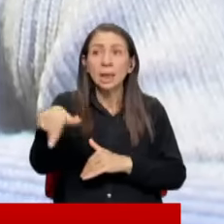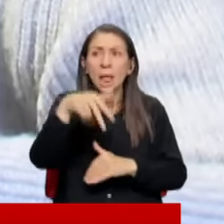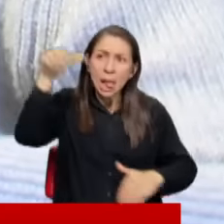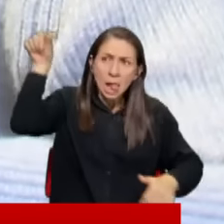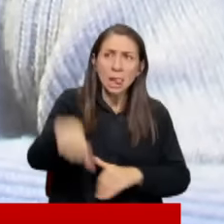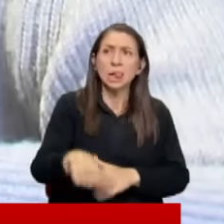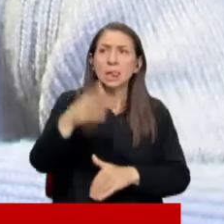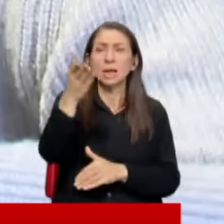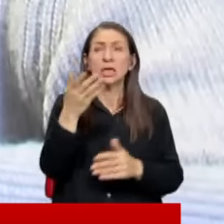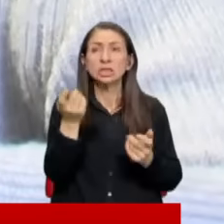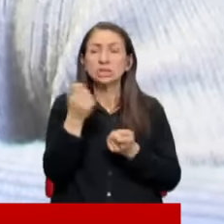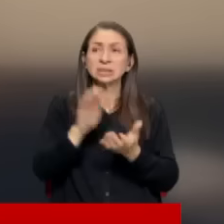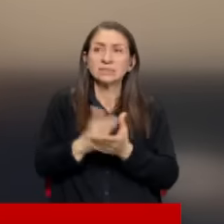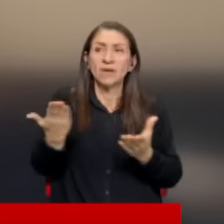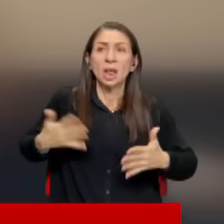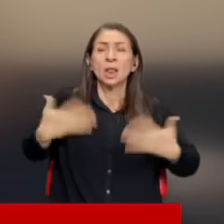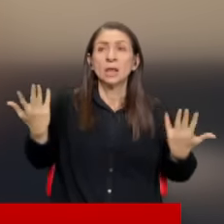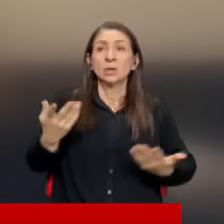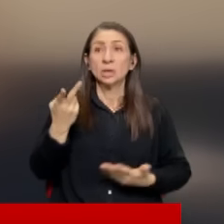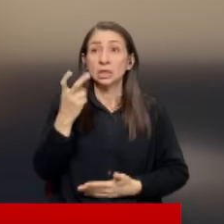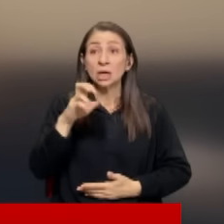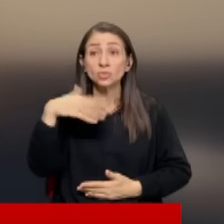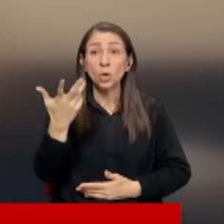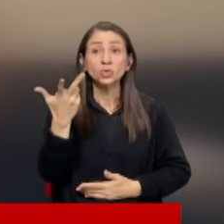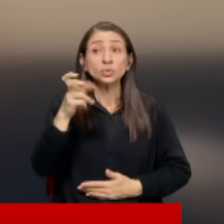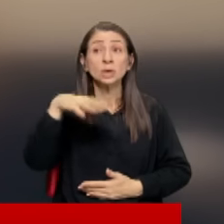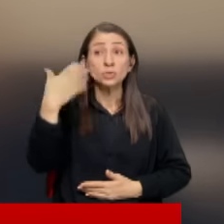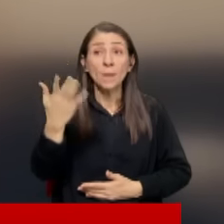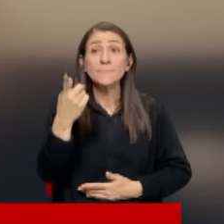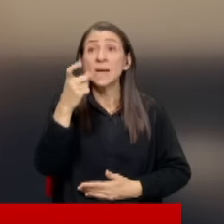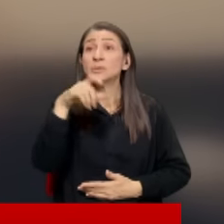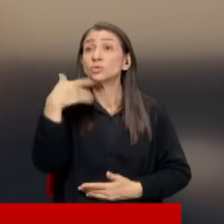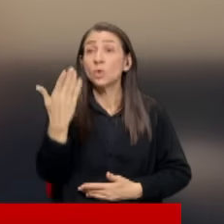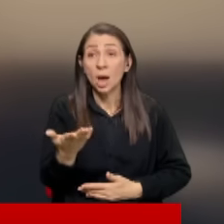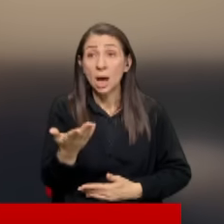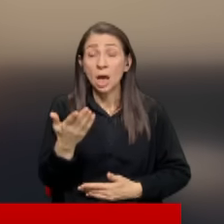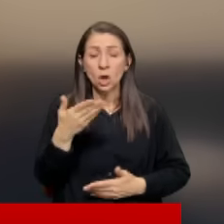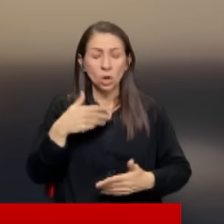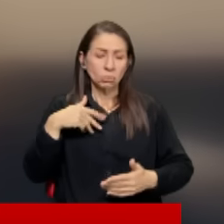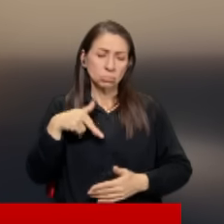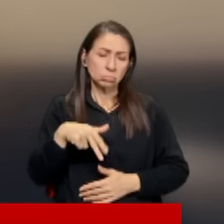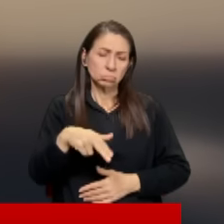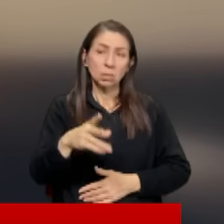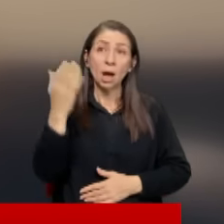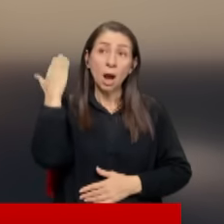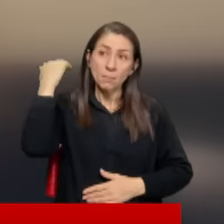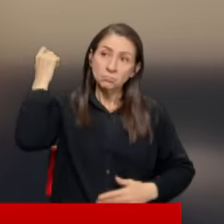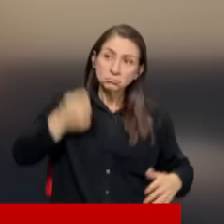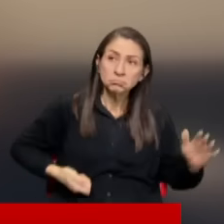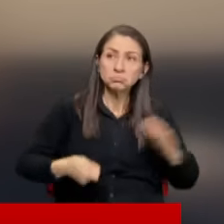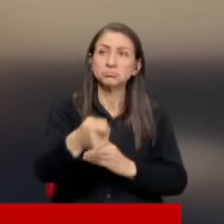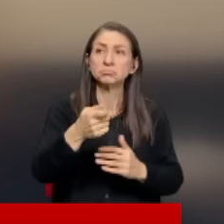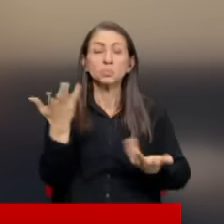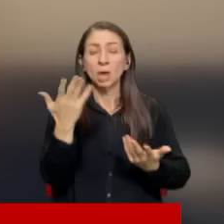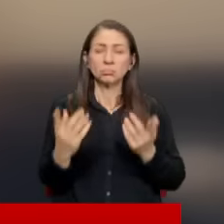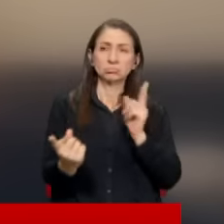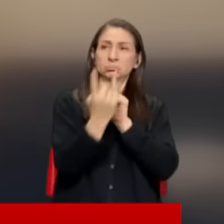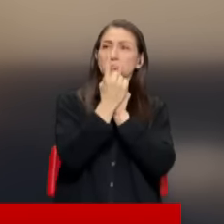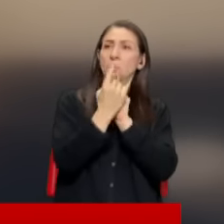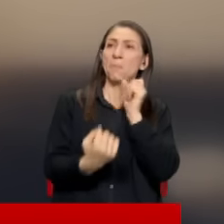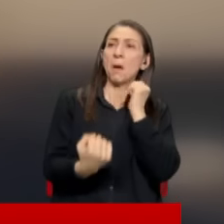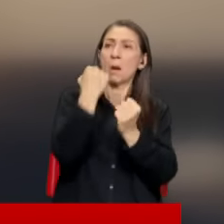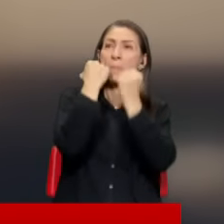hale geldi, işinden ayrıldı. Bundan 2 ay sonra da, 3 ay sonra da ya da 1 ay sonra da yolda herhalde ya arkamdan bıçak saplar ya yolumu keser,